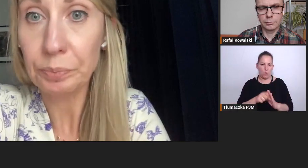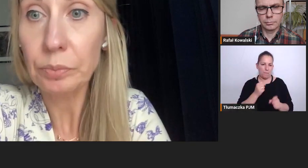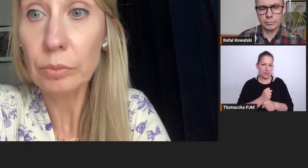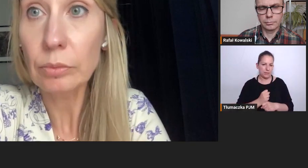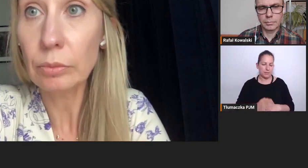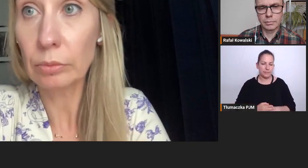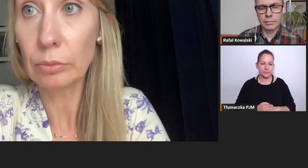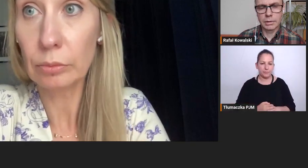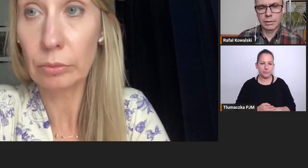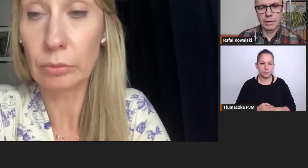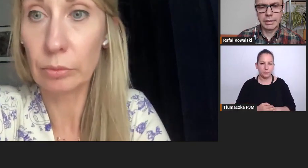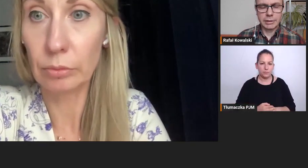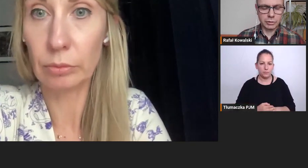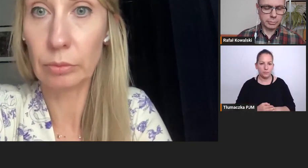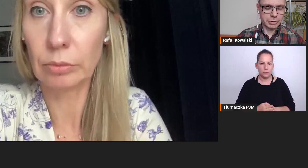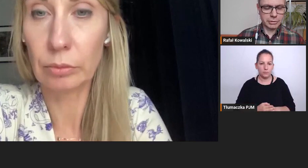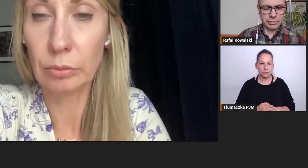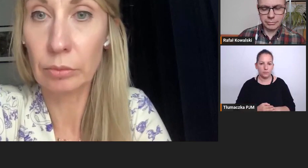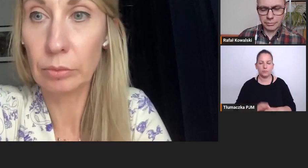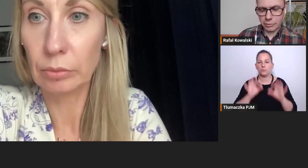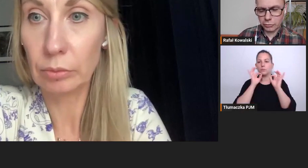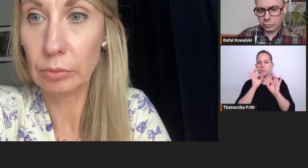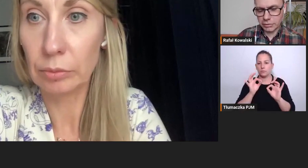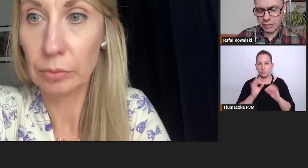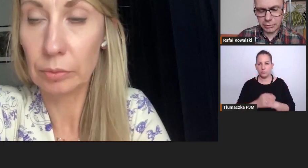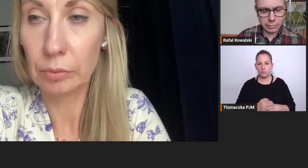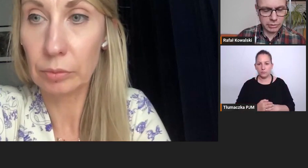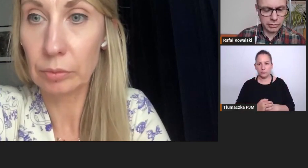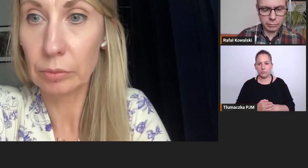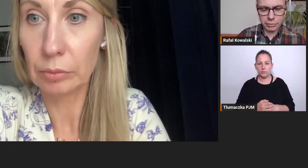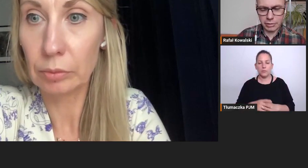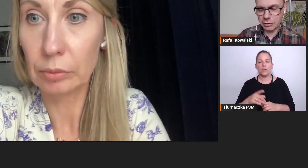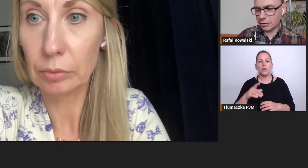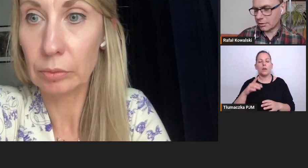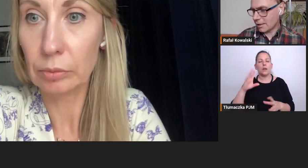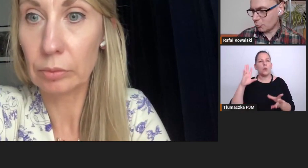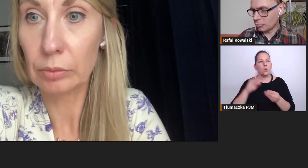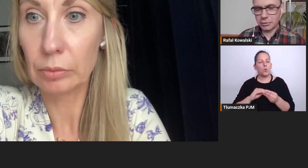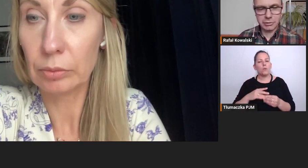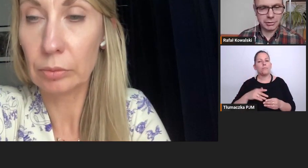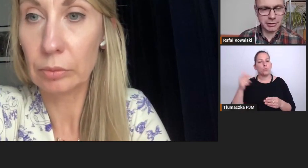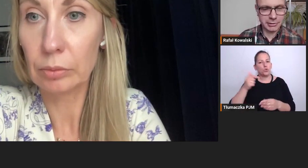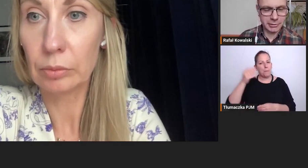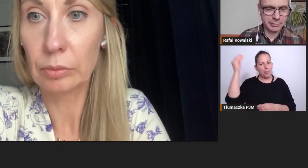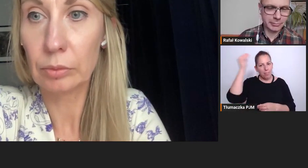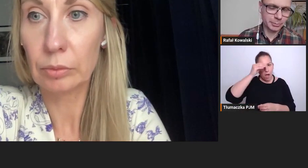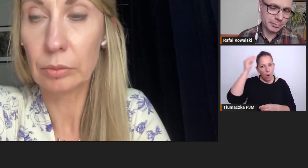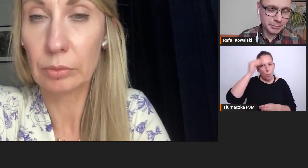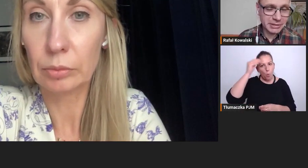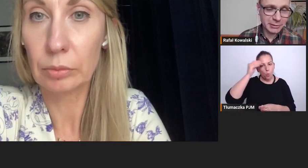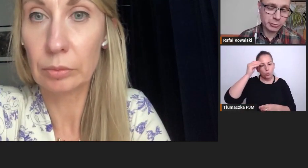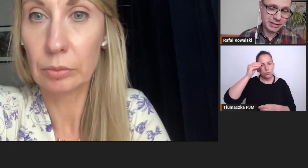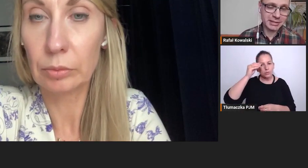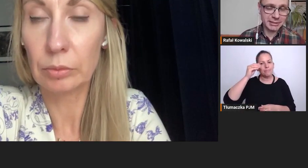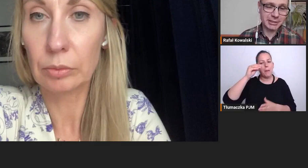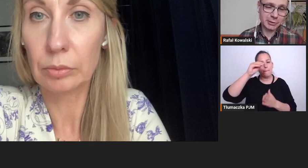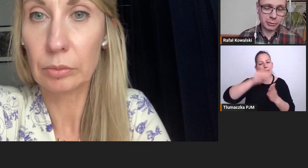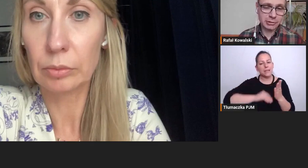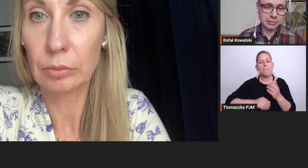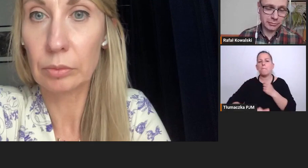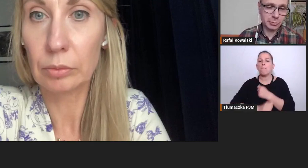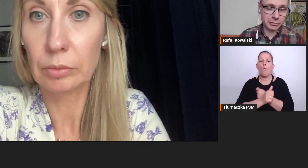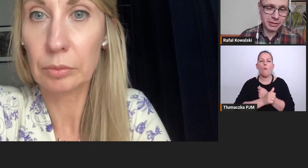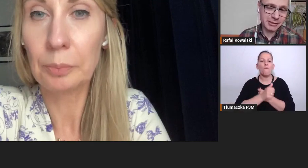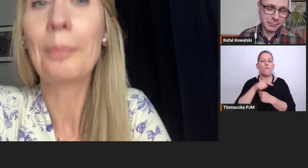pracy. Dobrze, czyli wnioskuję z tego, że będziemy musieli się nauczyć pisać uzasadnienia do